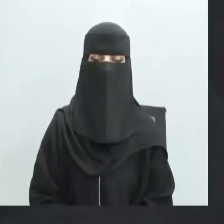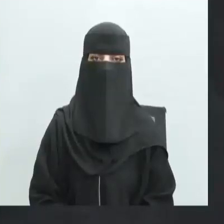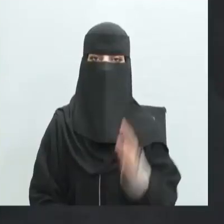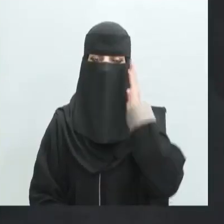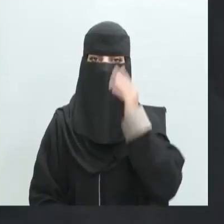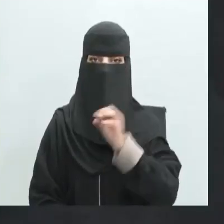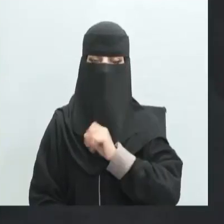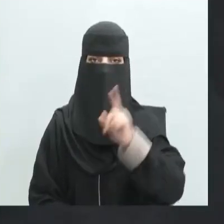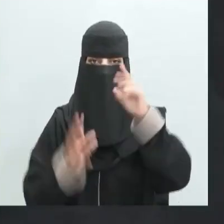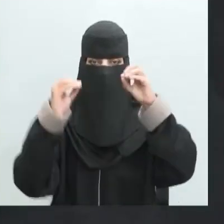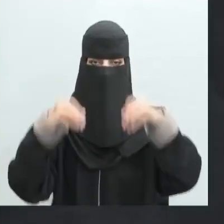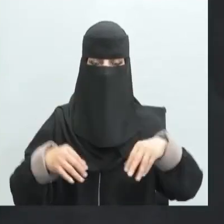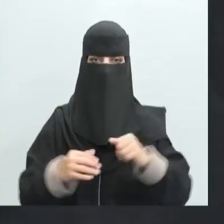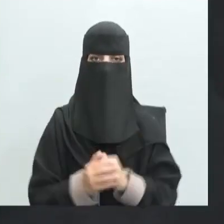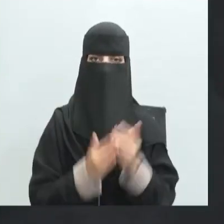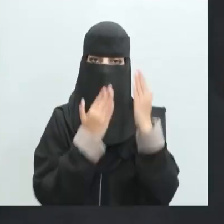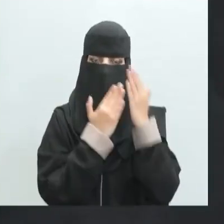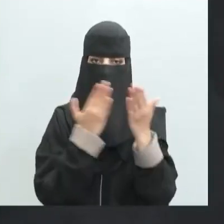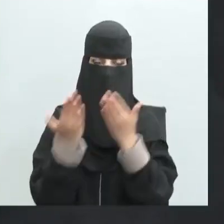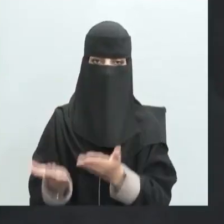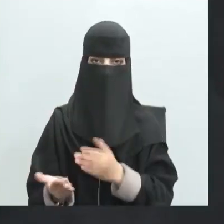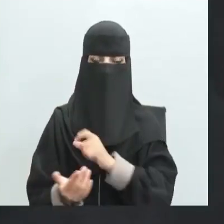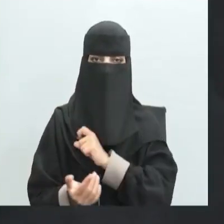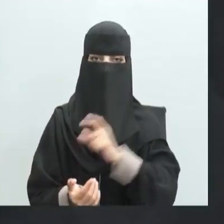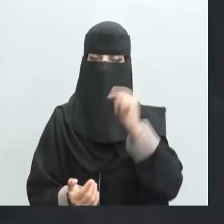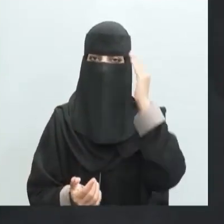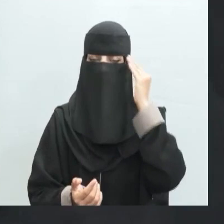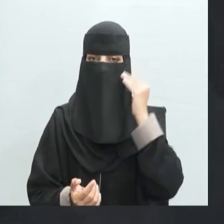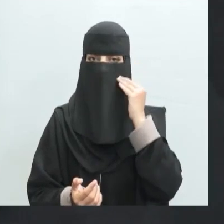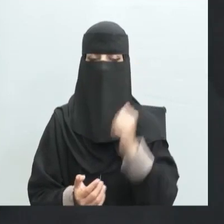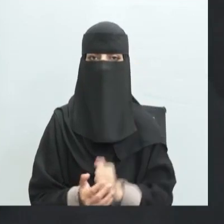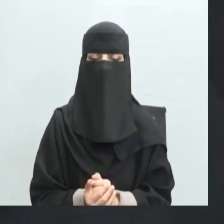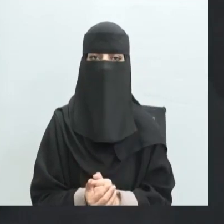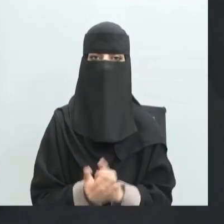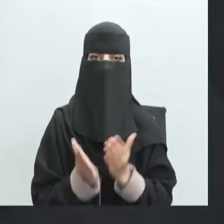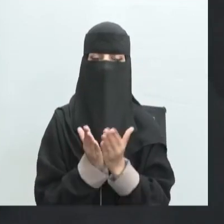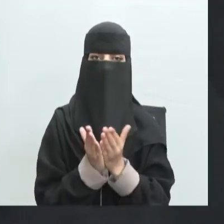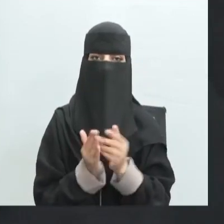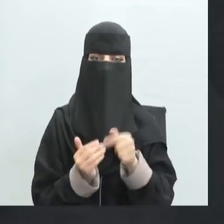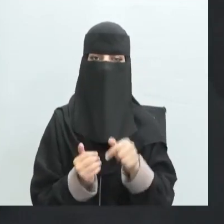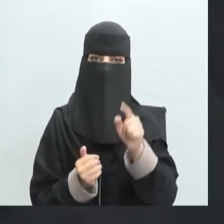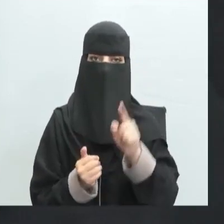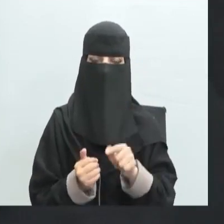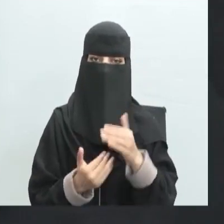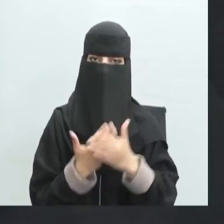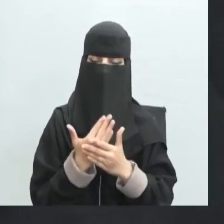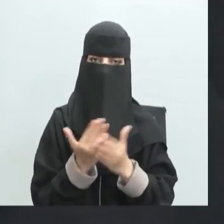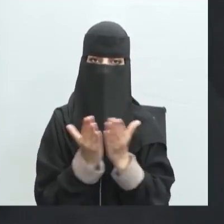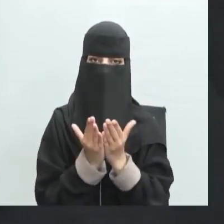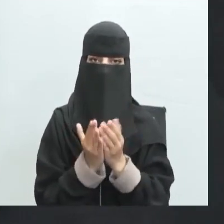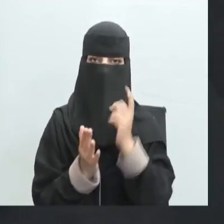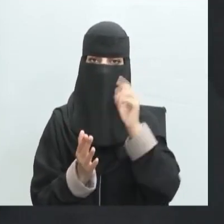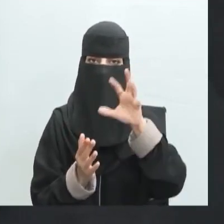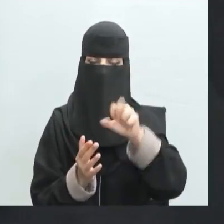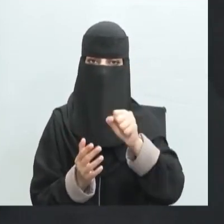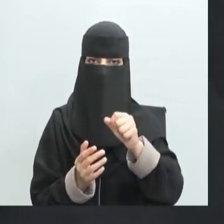السلام عليكم ورحمه الله وبركاته اهلا وسهلا بكم اعزائي الطلاب والطالبات في درس جديد درس استكشاف